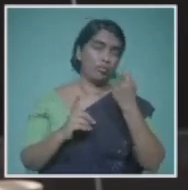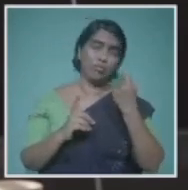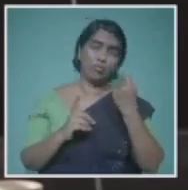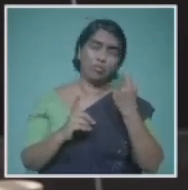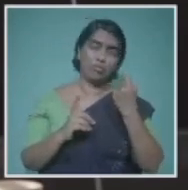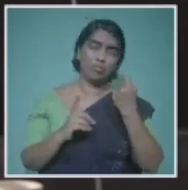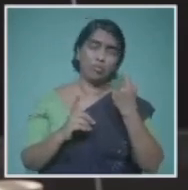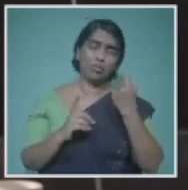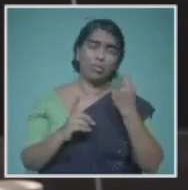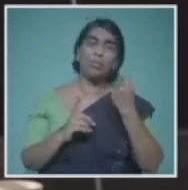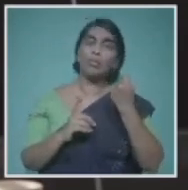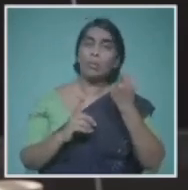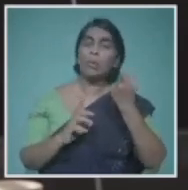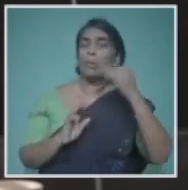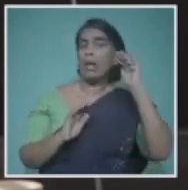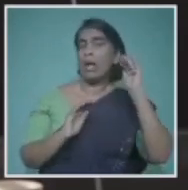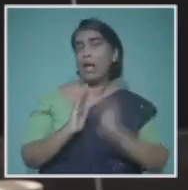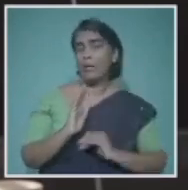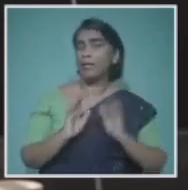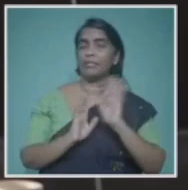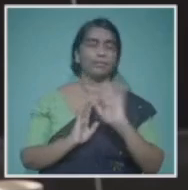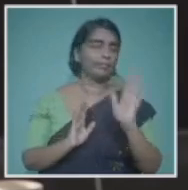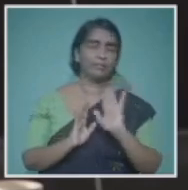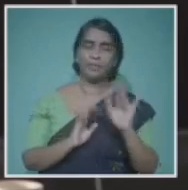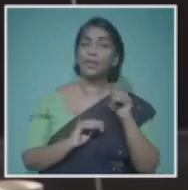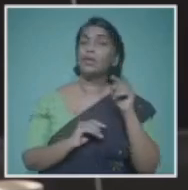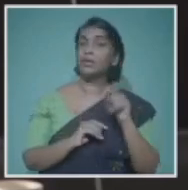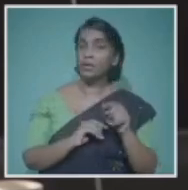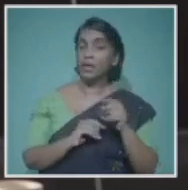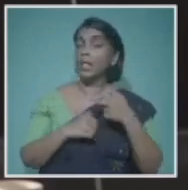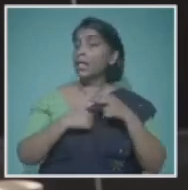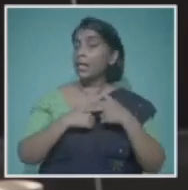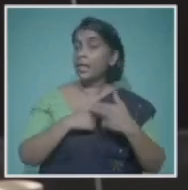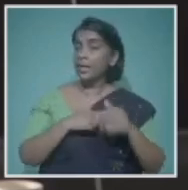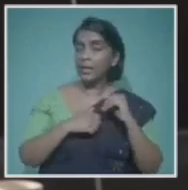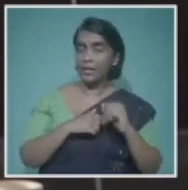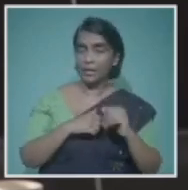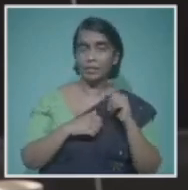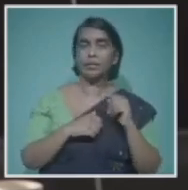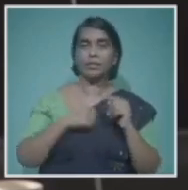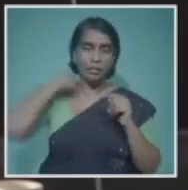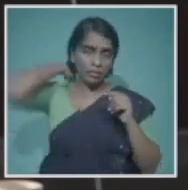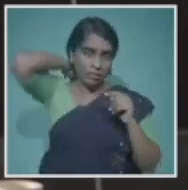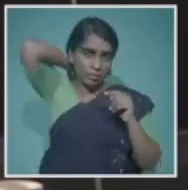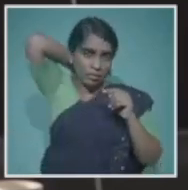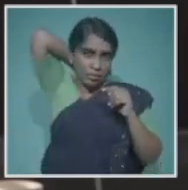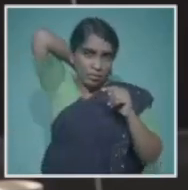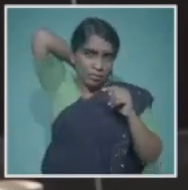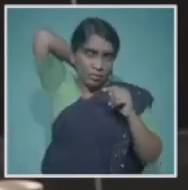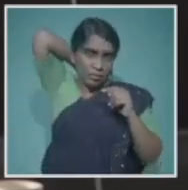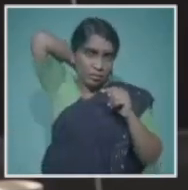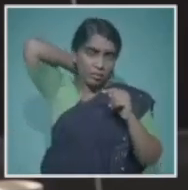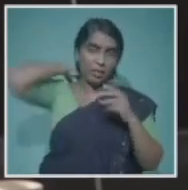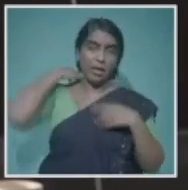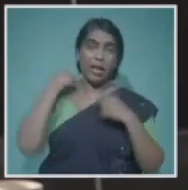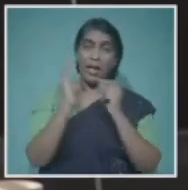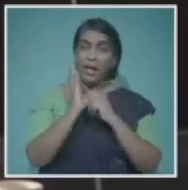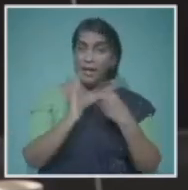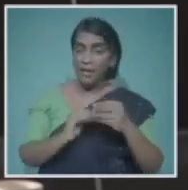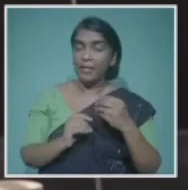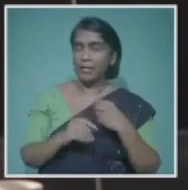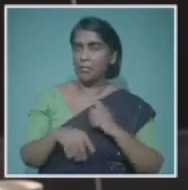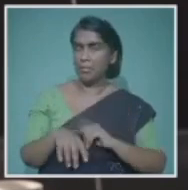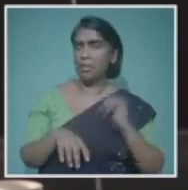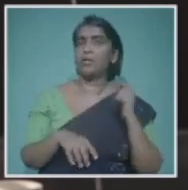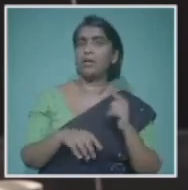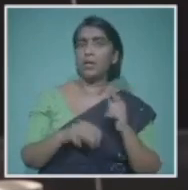ද්‍රවශීලීතාවයේ අඩුවක් තියෙනවා කියලා. නැහැ, මේකට හේතුව තමයි ක්‍රෙඩිට් රිස්ක් එක.